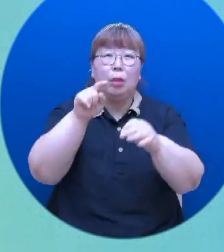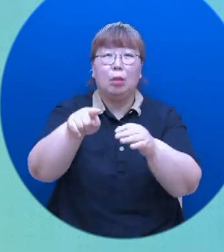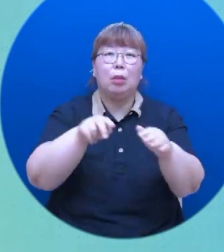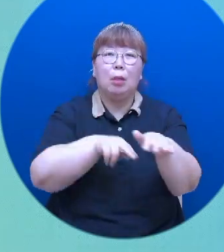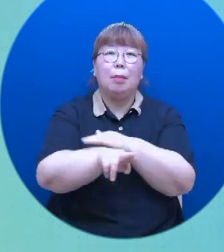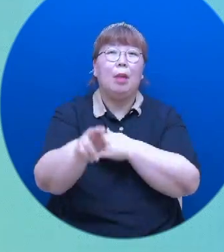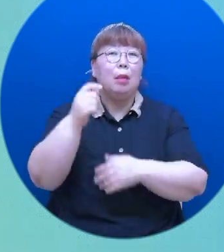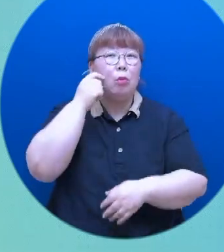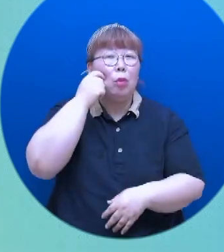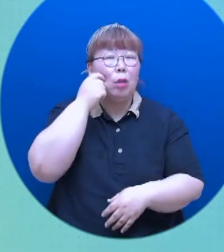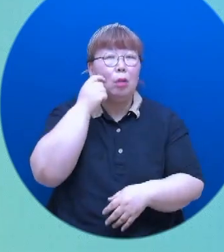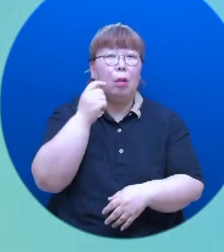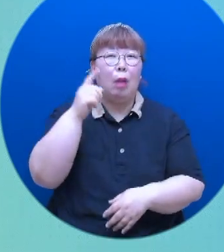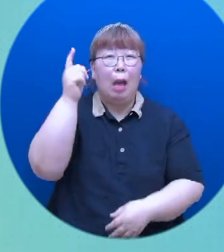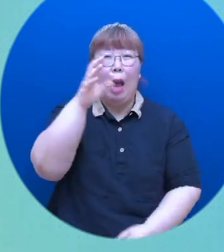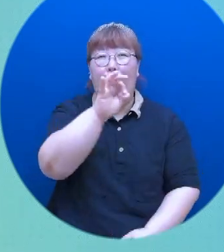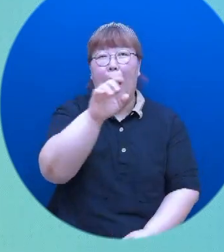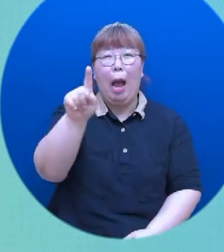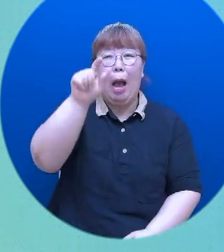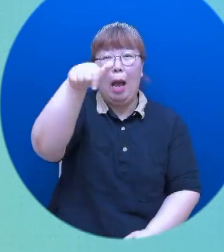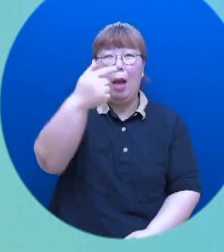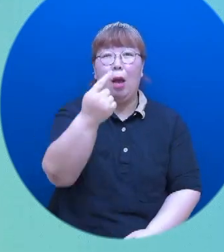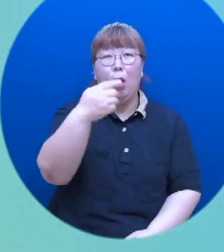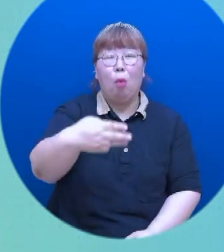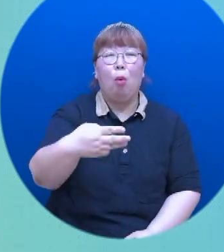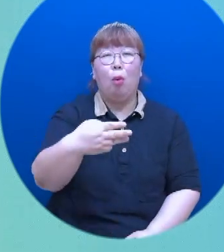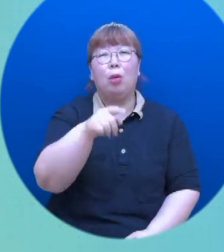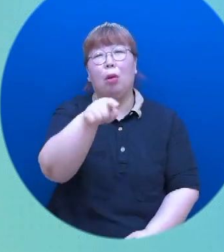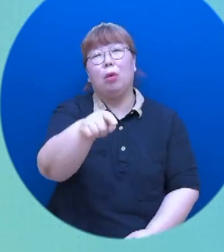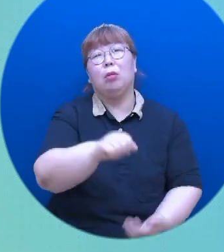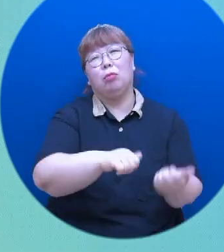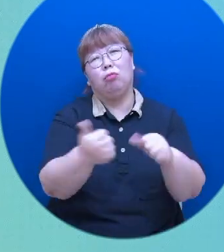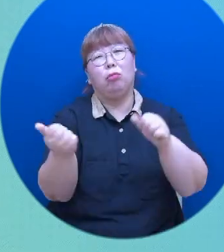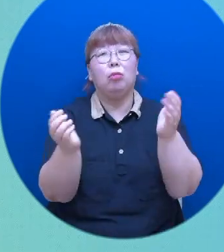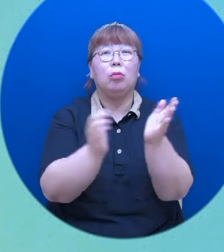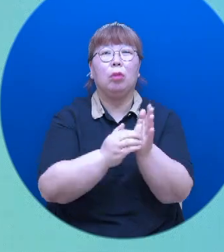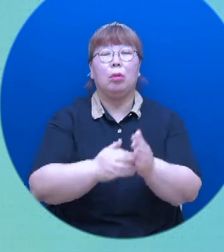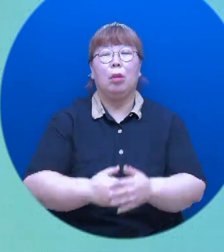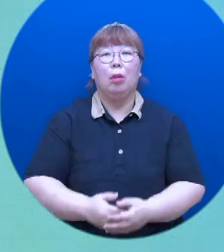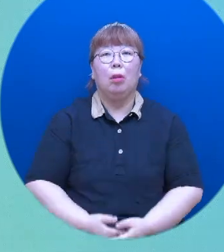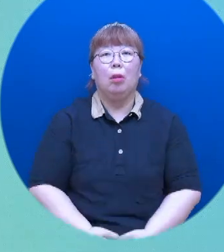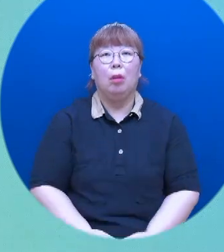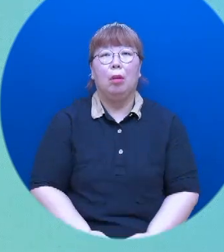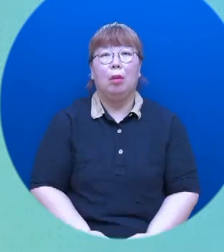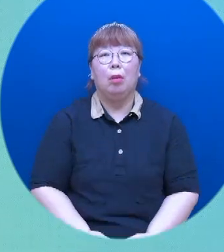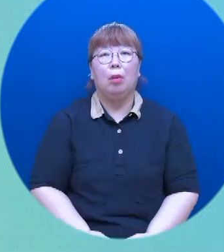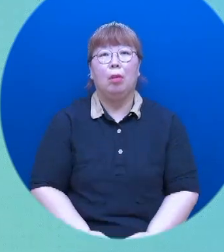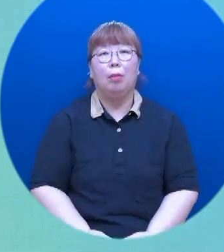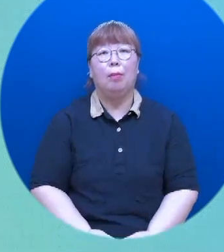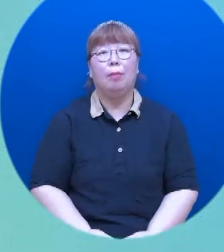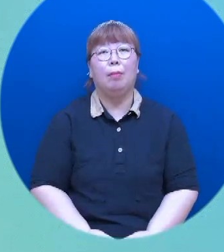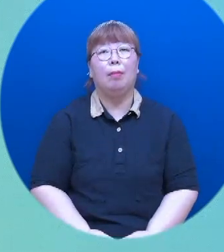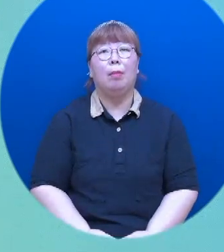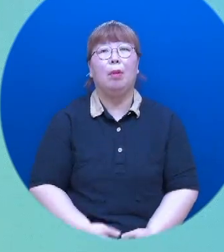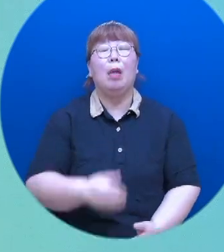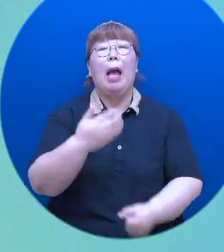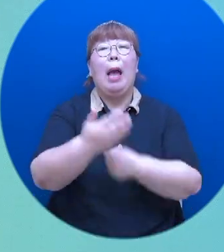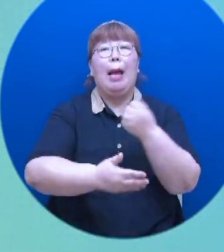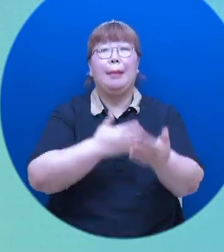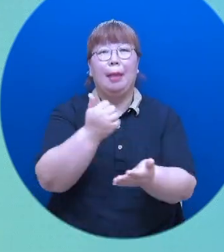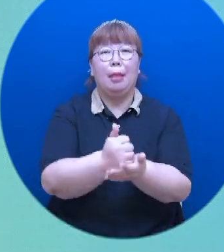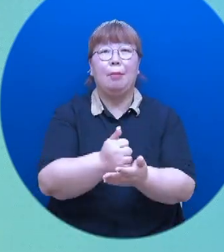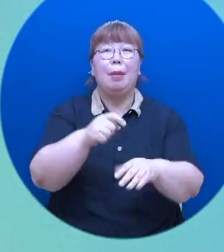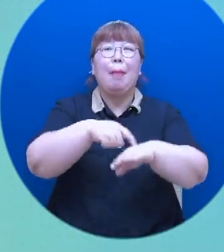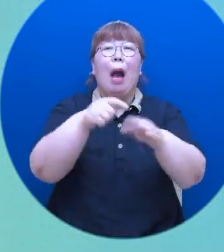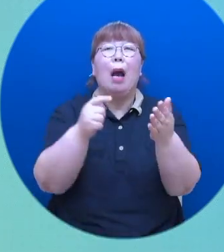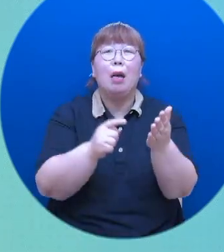없어 악을 골짜기에 시체가 되어버리고 마는 걸 보게 되잖아요. 아니, 하나님의 마음에